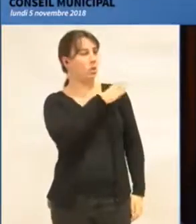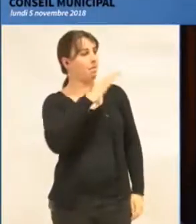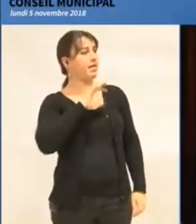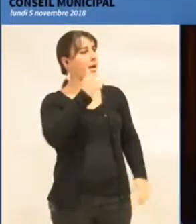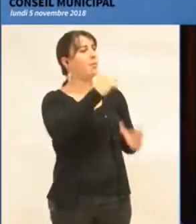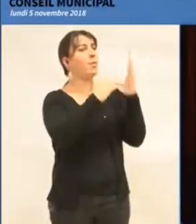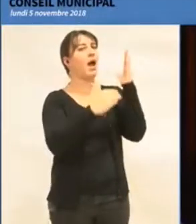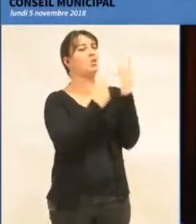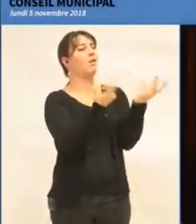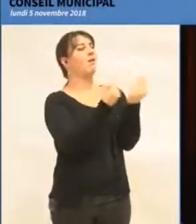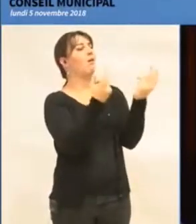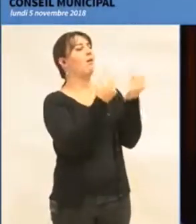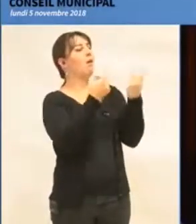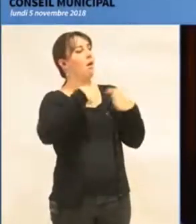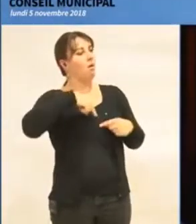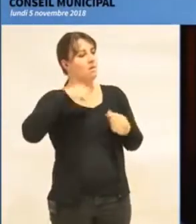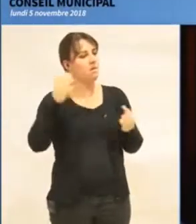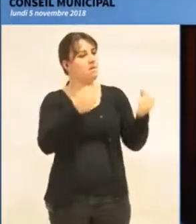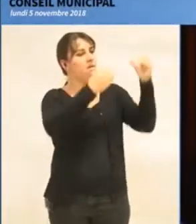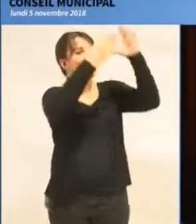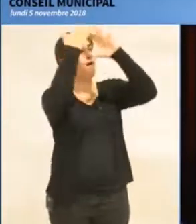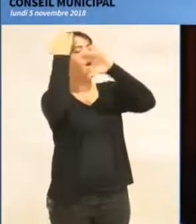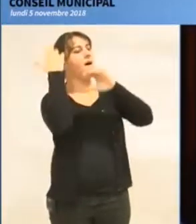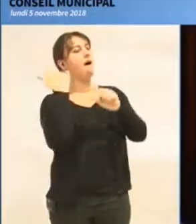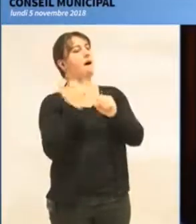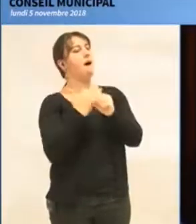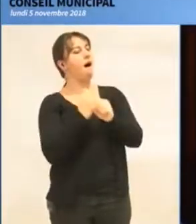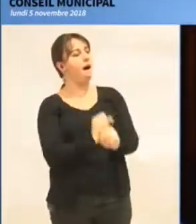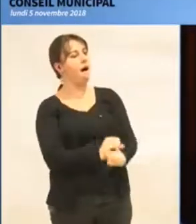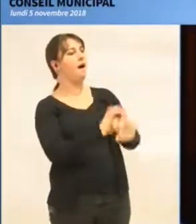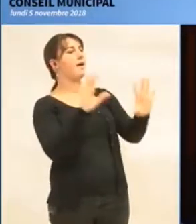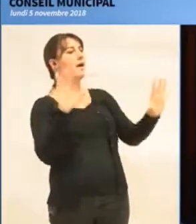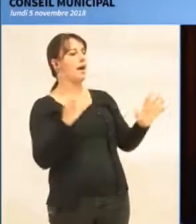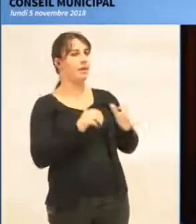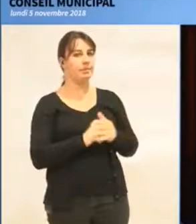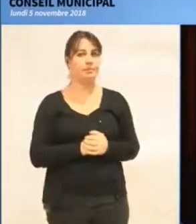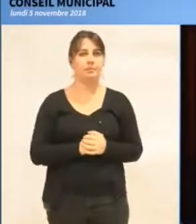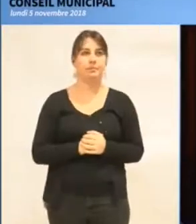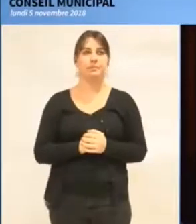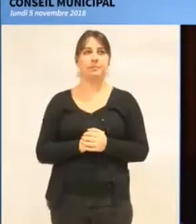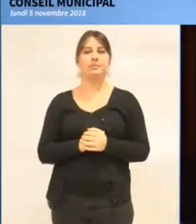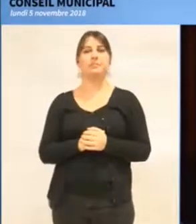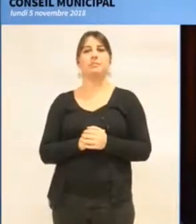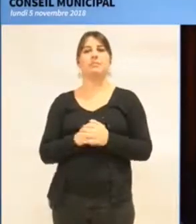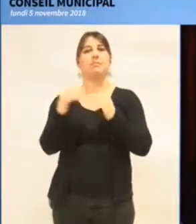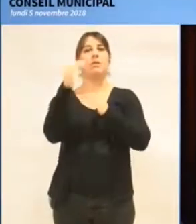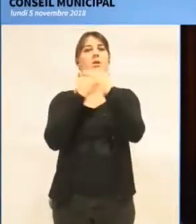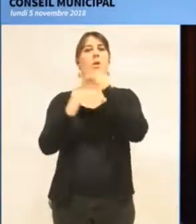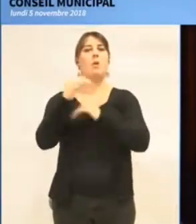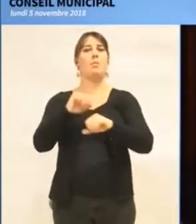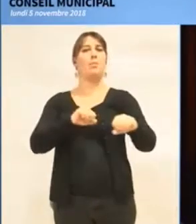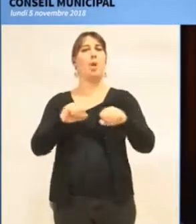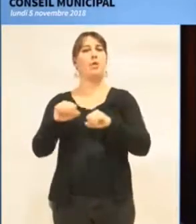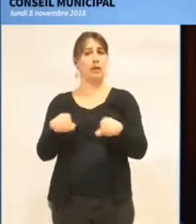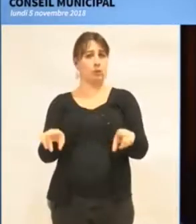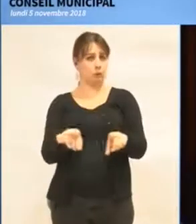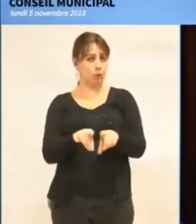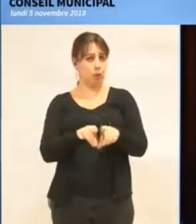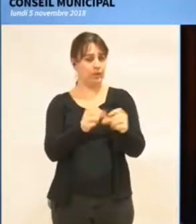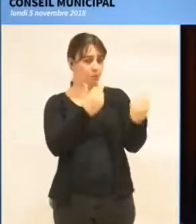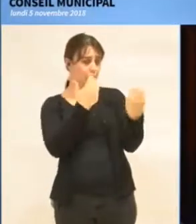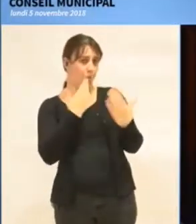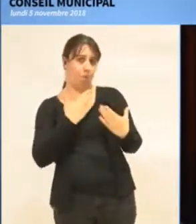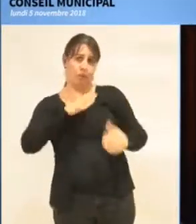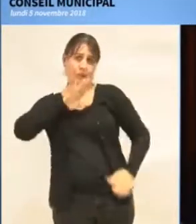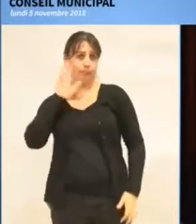première adjointe, nous a permis d'y voir peut-être un peu plus clair. Face à cela, votre plan d'action apparaît en fait pour ce qu'il